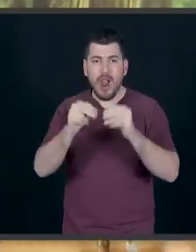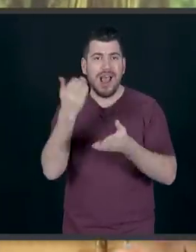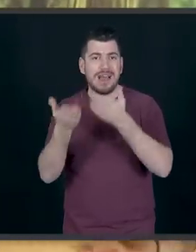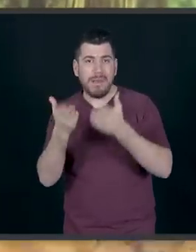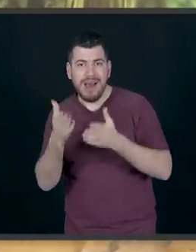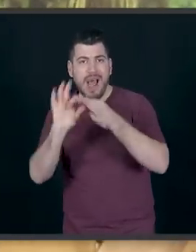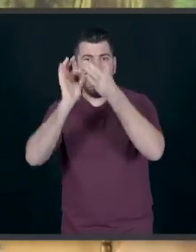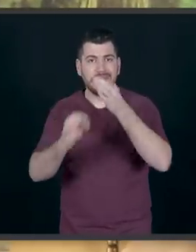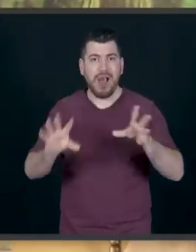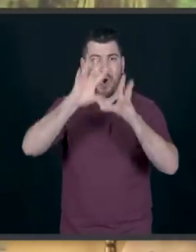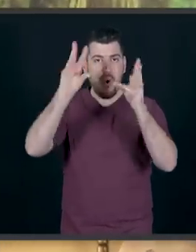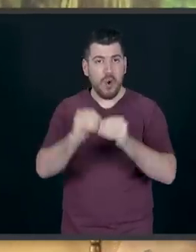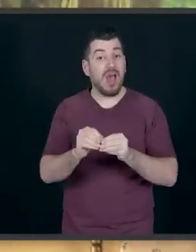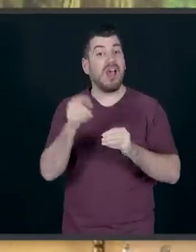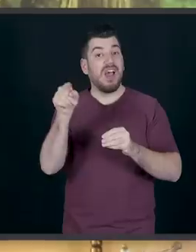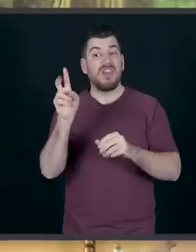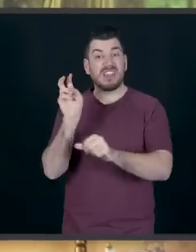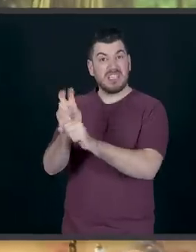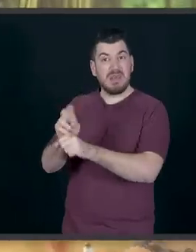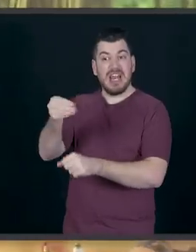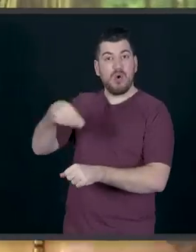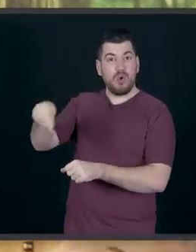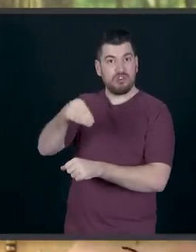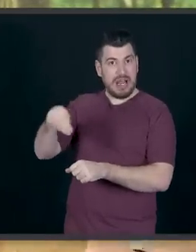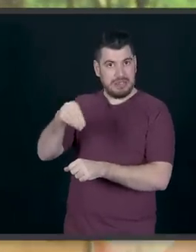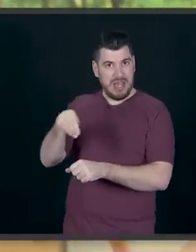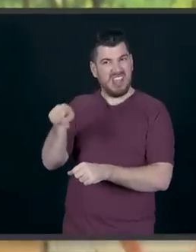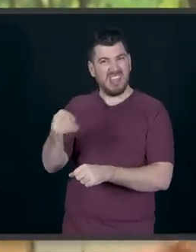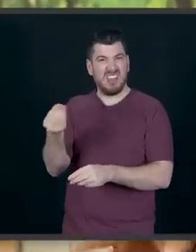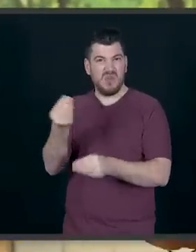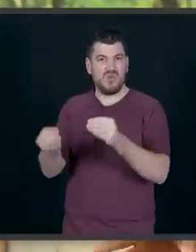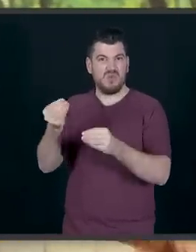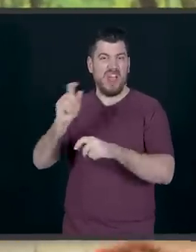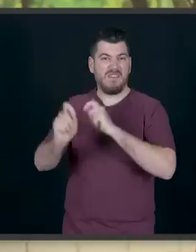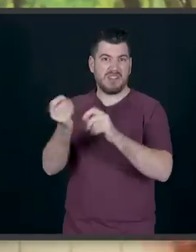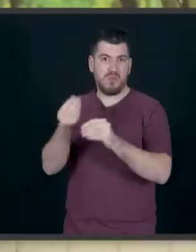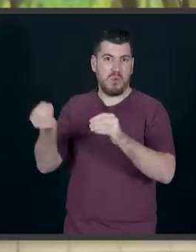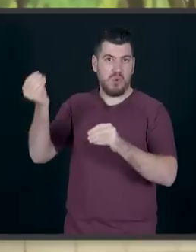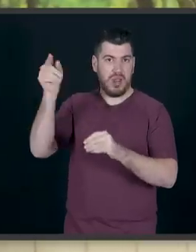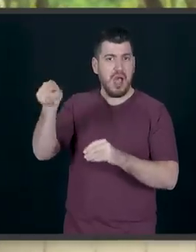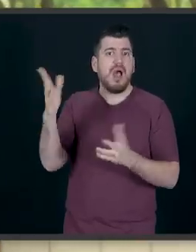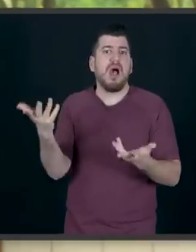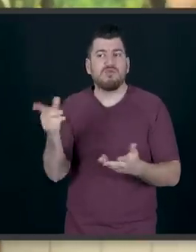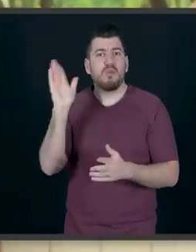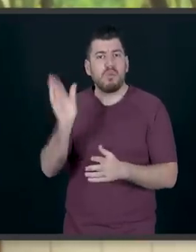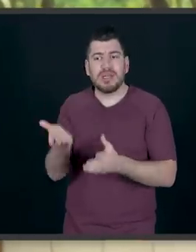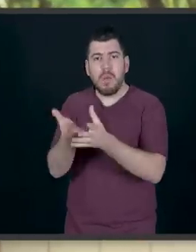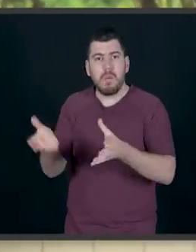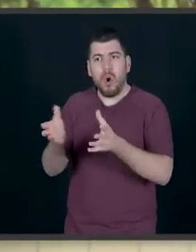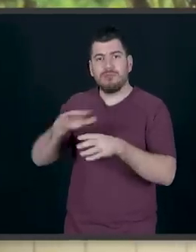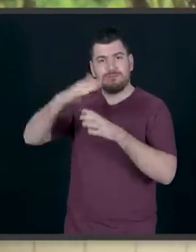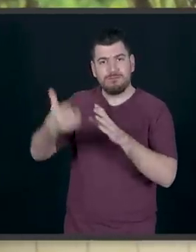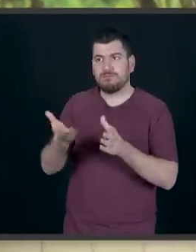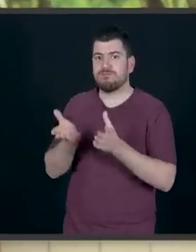κάτι. Θα σας περισσέψει λίγο dressing από τη Caesar. Είναι λίγο αρκετό παραπανίσιο για 2-3 σαλάτες ακόμα. Μην φοβηθείτε, βάλτε σε ένα